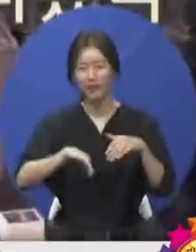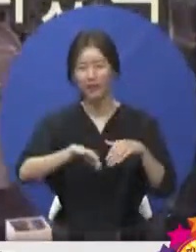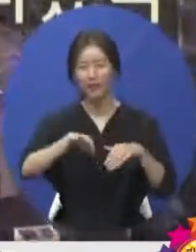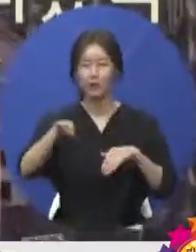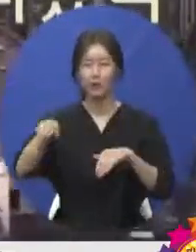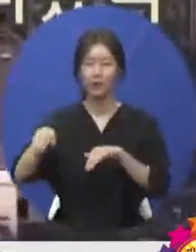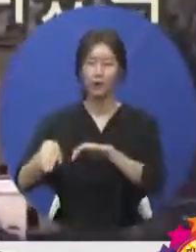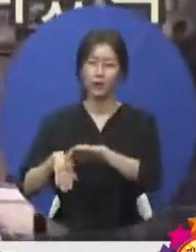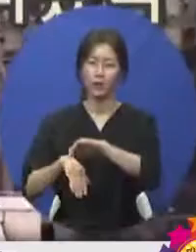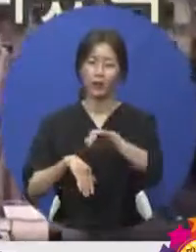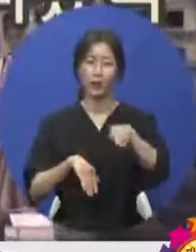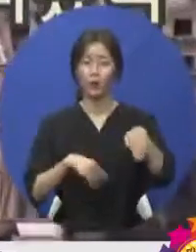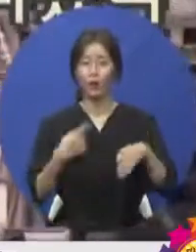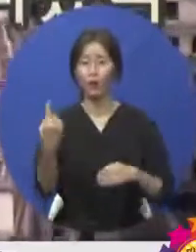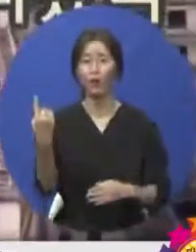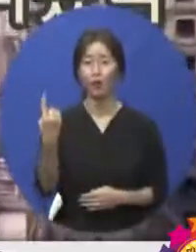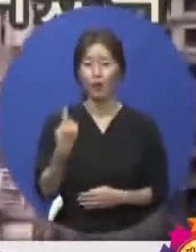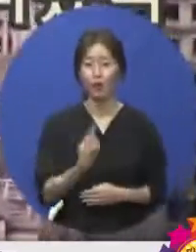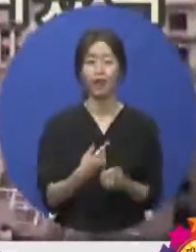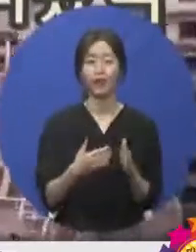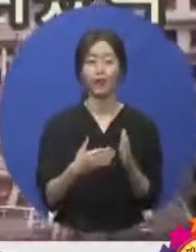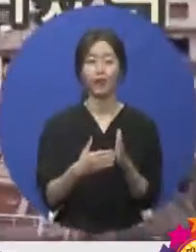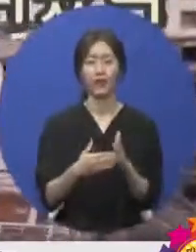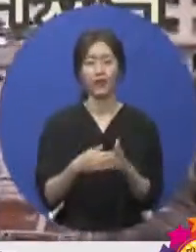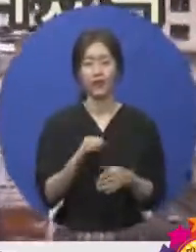헤치고 왔다